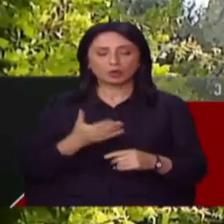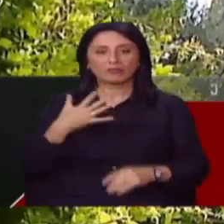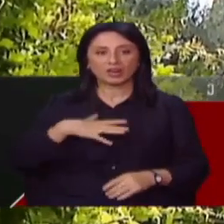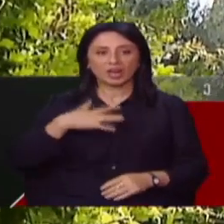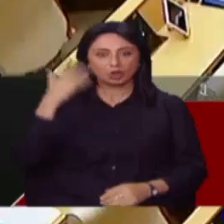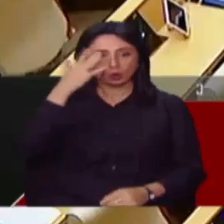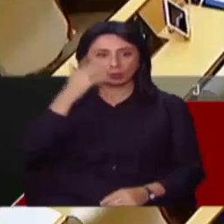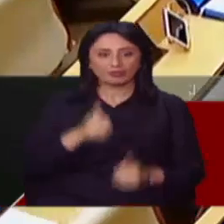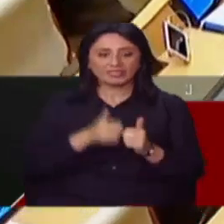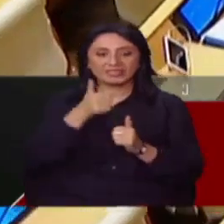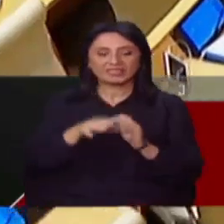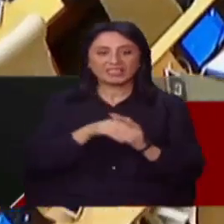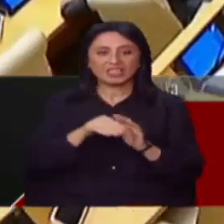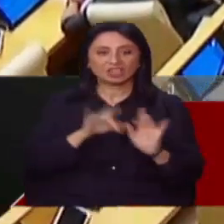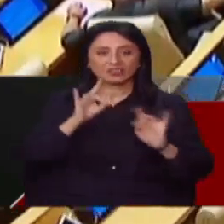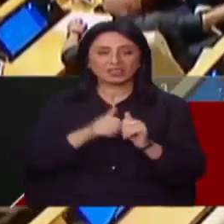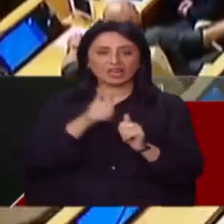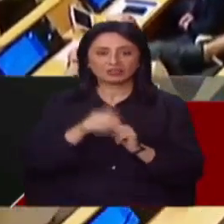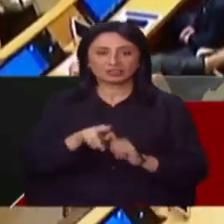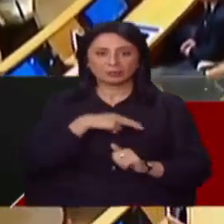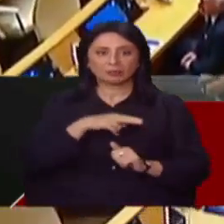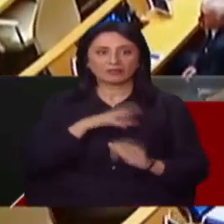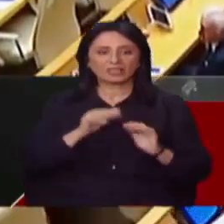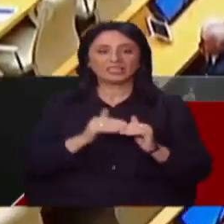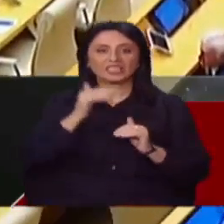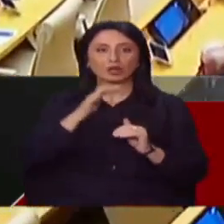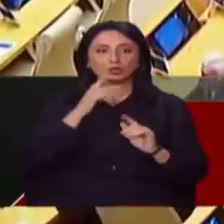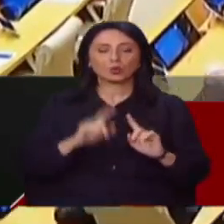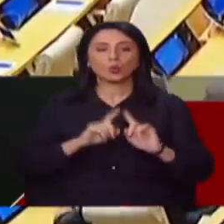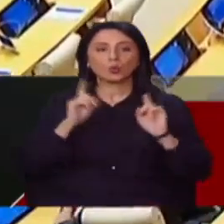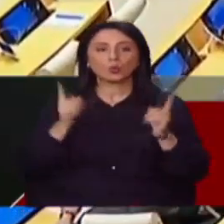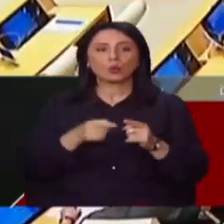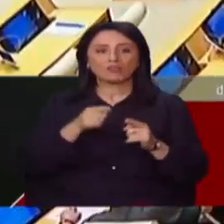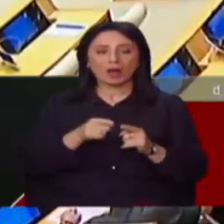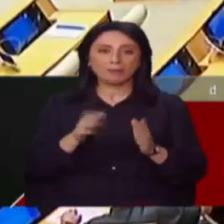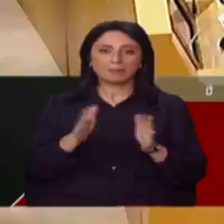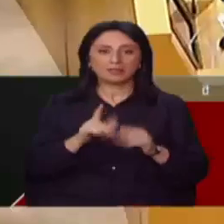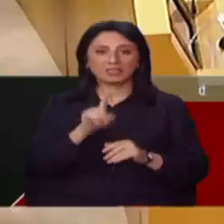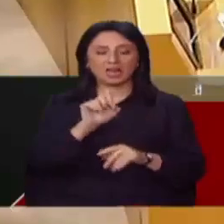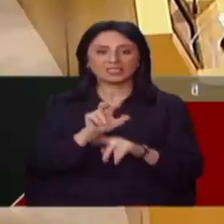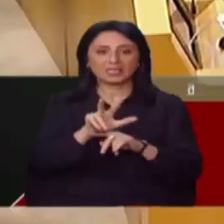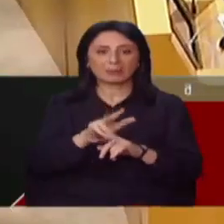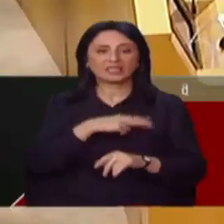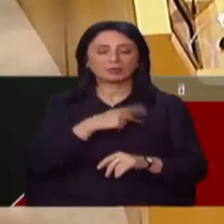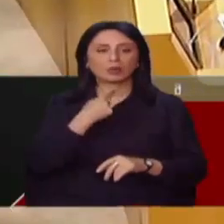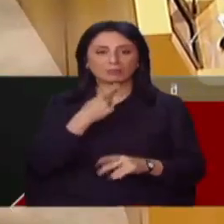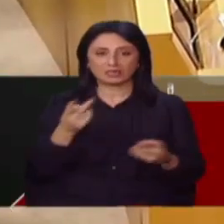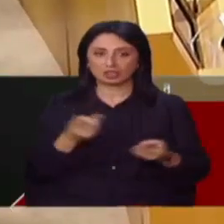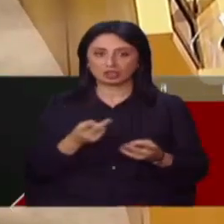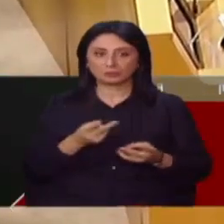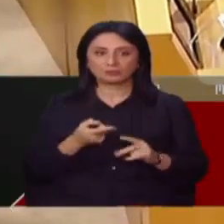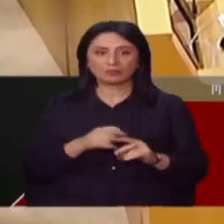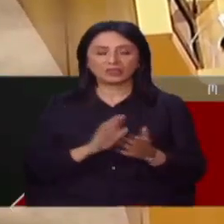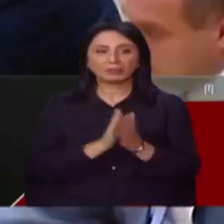ქართულმა ოცნებამ წინასაარჩევნოდ დაანონსა, პარლამენტში საკონსტიტუციო უმრავლესობა, ანუ მინიმუმ 113 დეპუტატის ხმა სჭირდება.